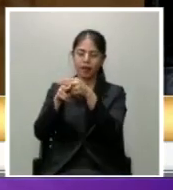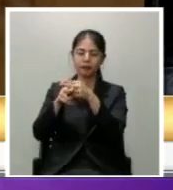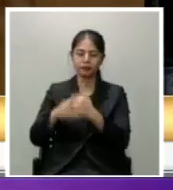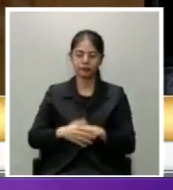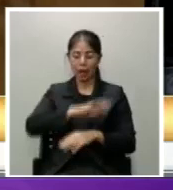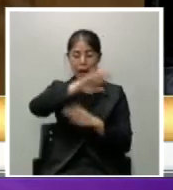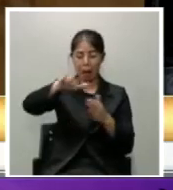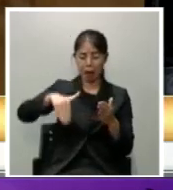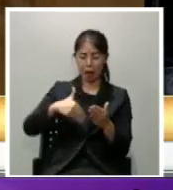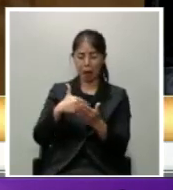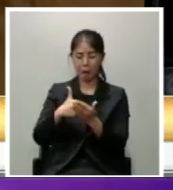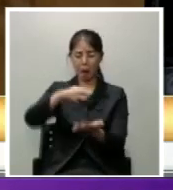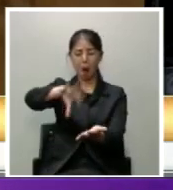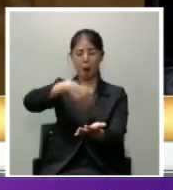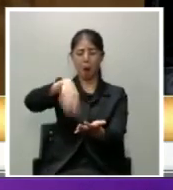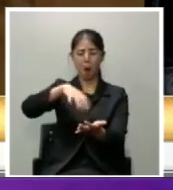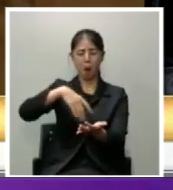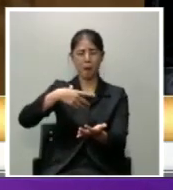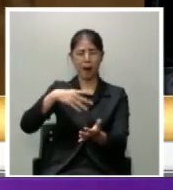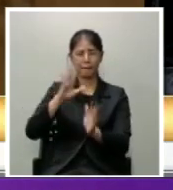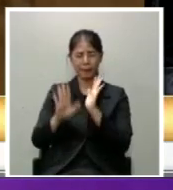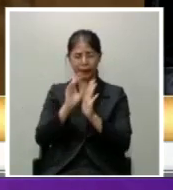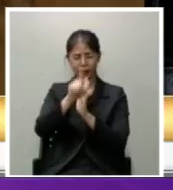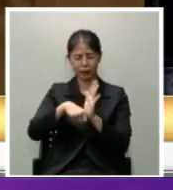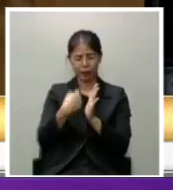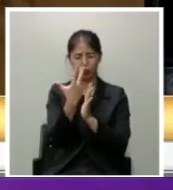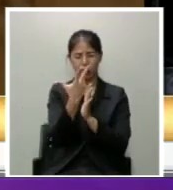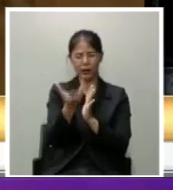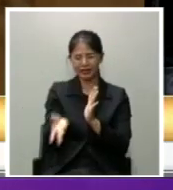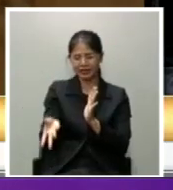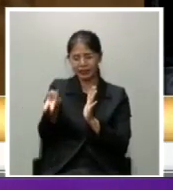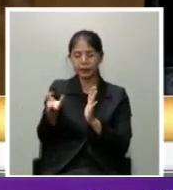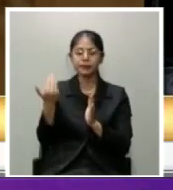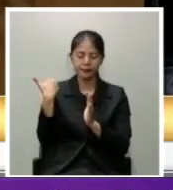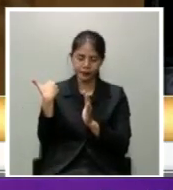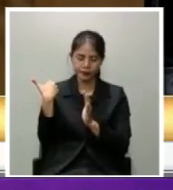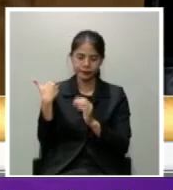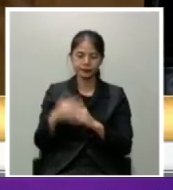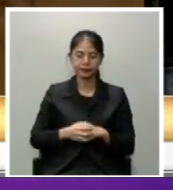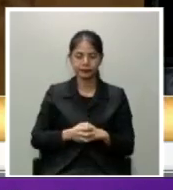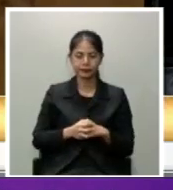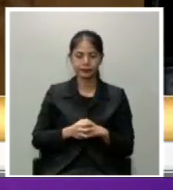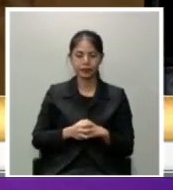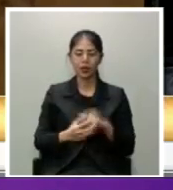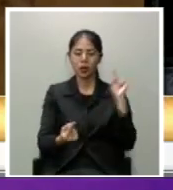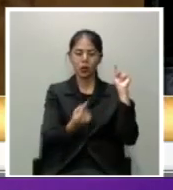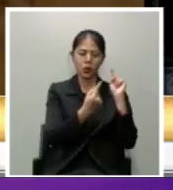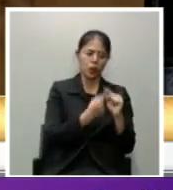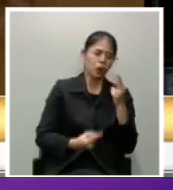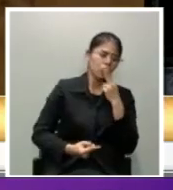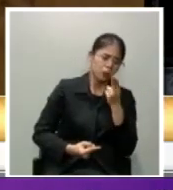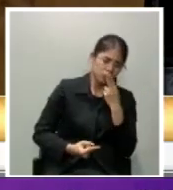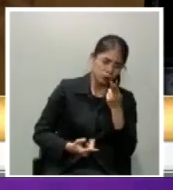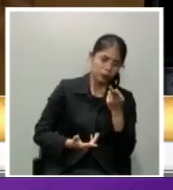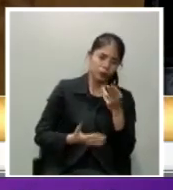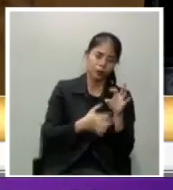ทั้งหมดที่ท่านได้ว่ามาประมาณ3ชั่วโมงเศษนั้นมีตั้งแต่ยาสูบไปจนกระทั่งถึ